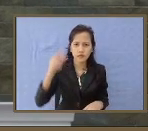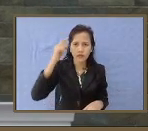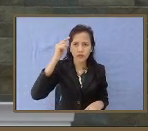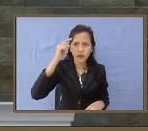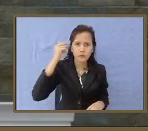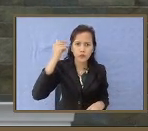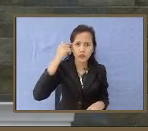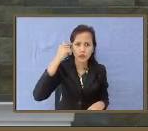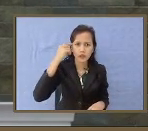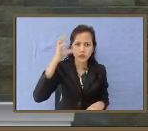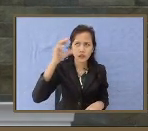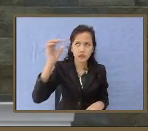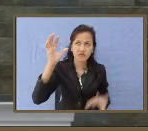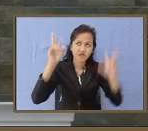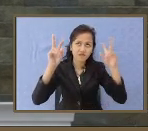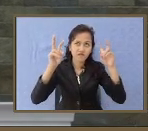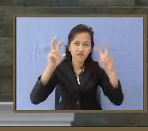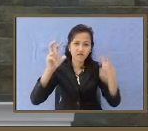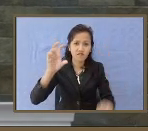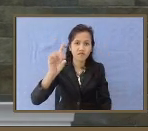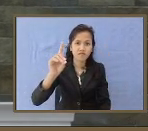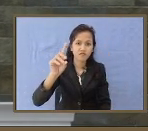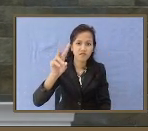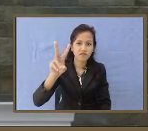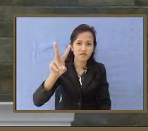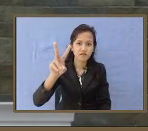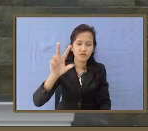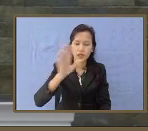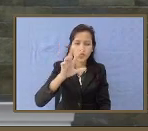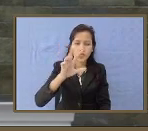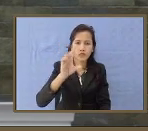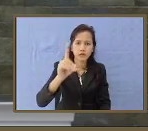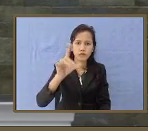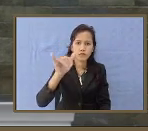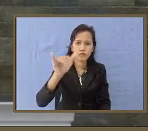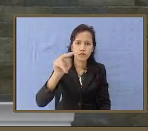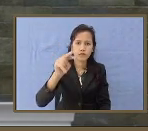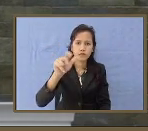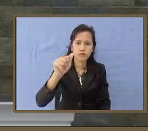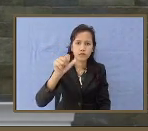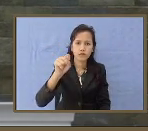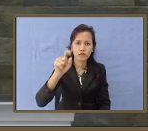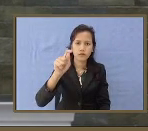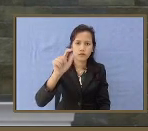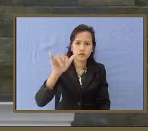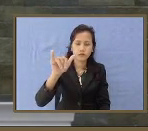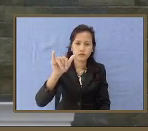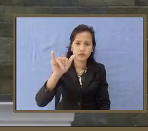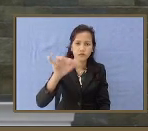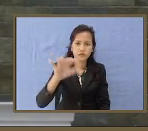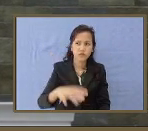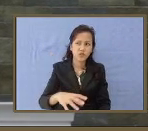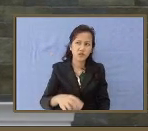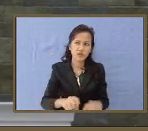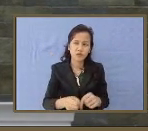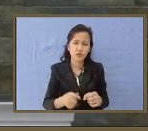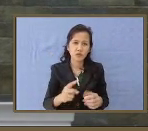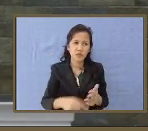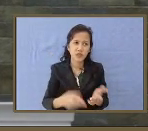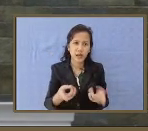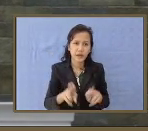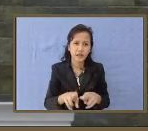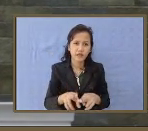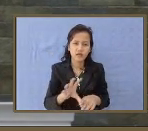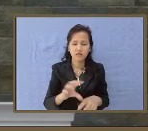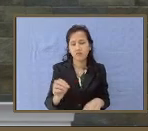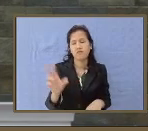na political dynasty. So ano nangyari? Umiral ba yun? No way. Before they know it, bagsak